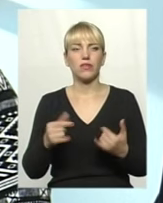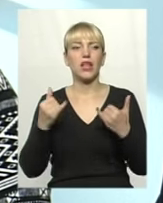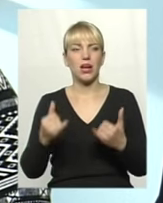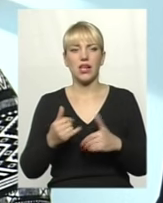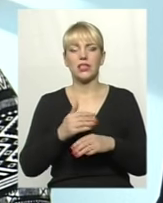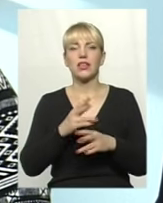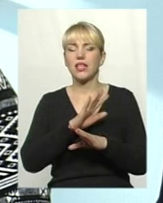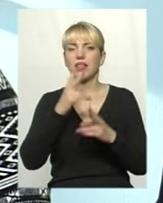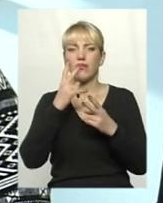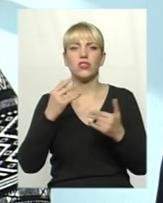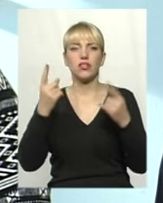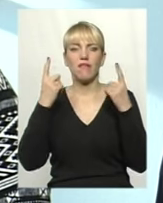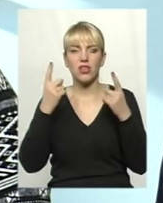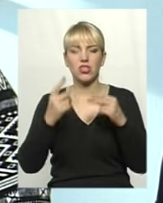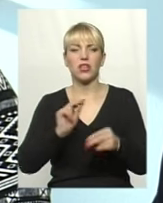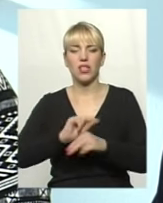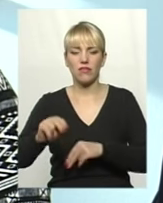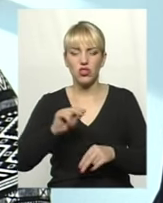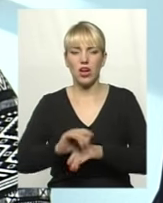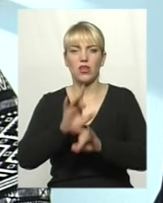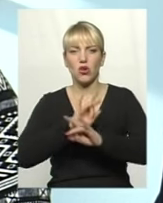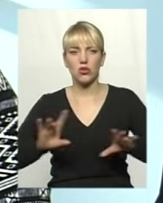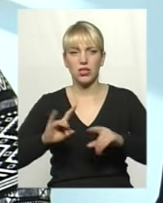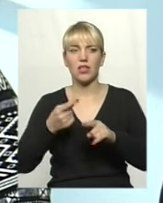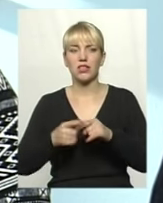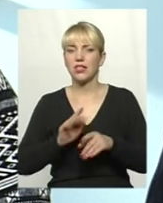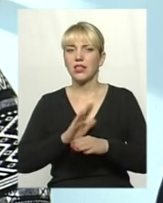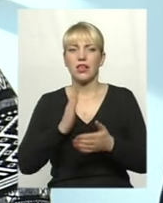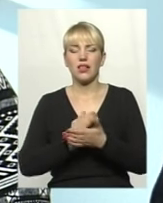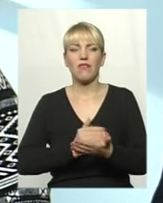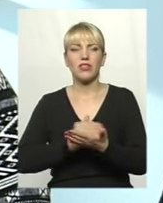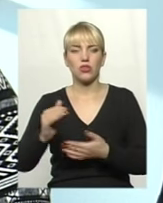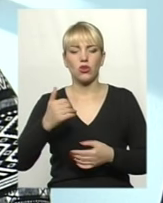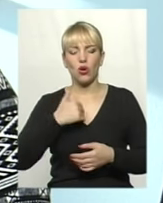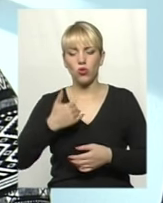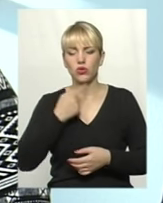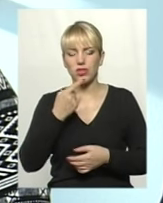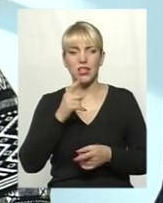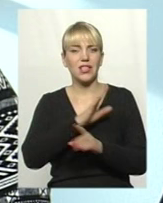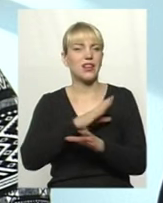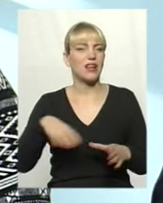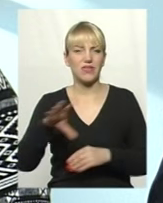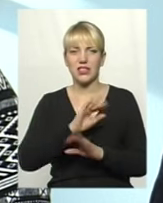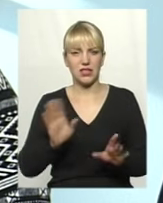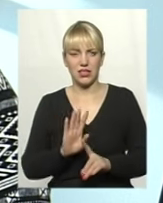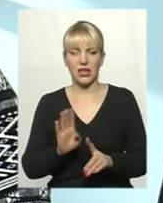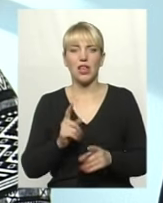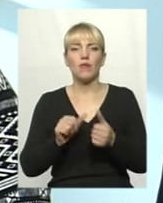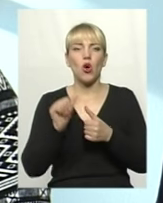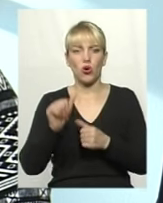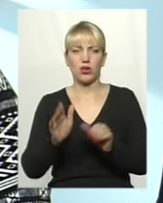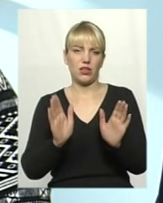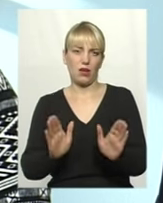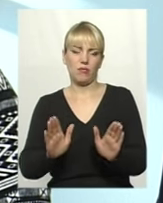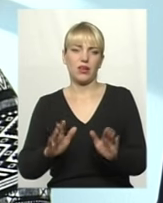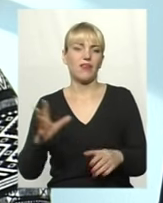дивлячись на величезну кількість навчань, роз'яснень, вона виявилась не дуже високою. Я хочу підкреслити окремих, не всіх. Тобто я би не хотів всіх